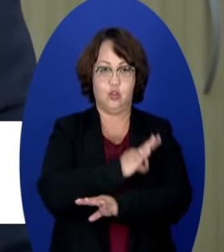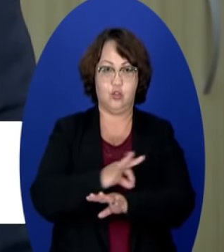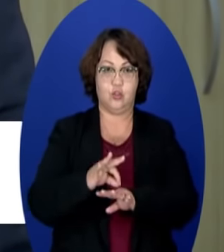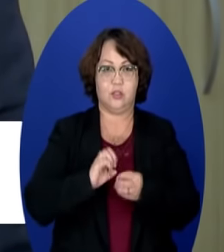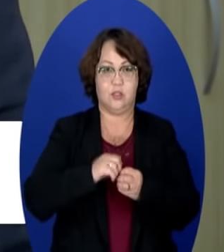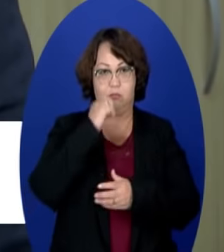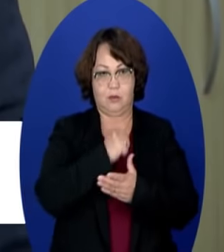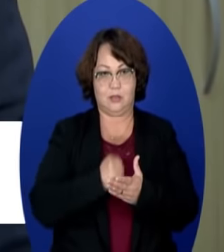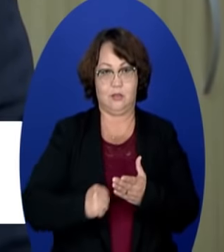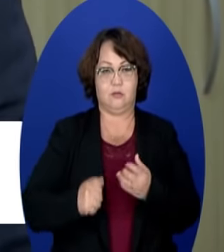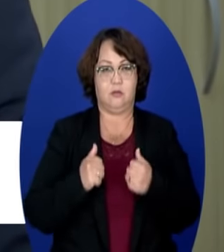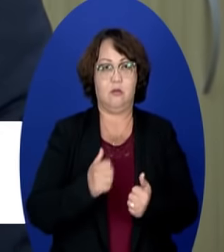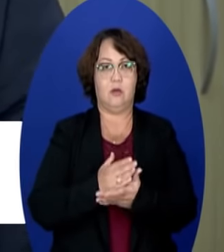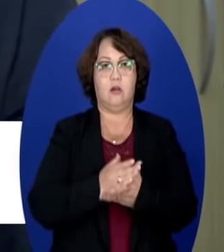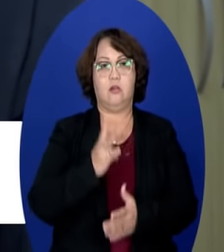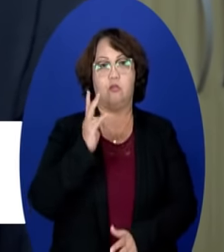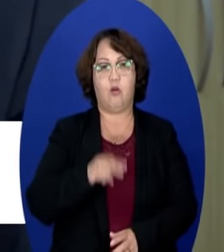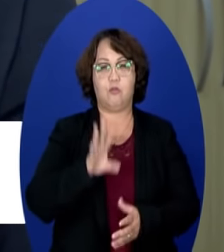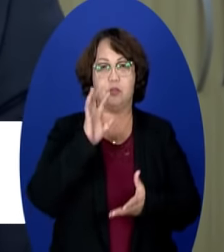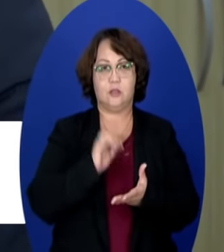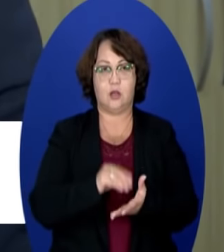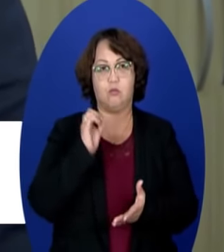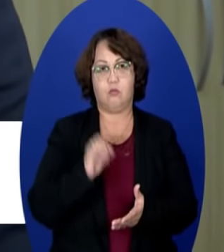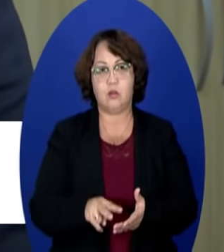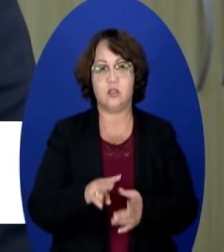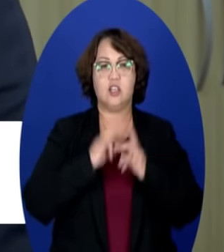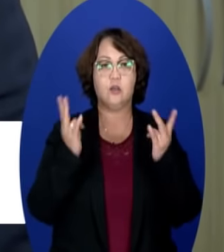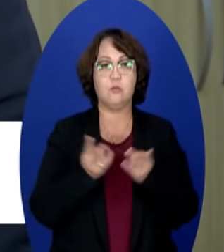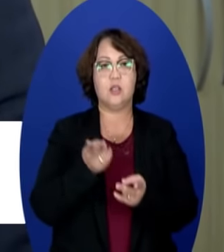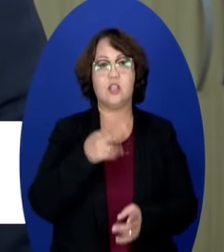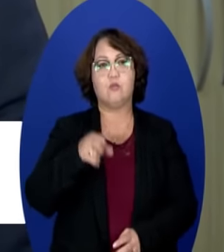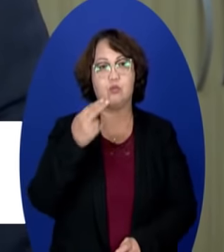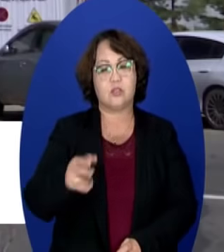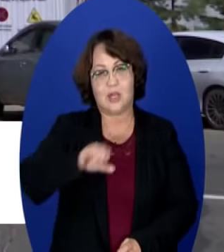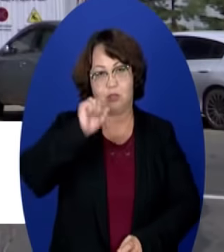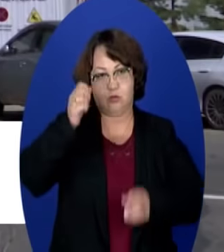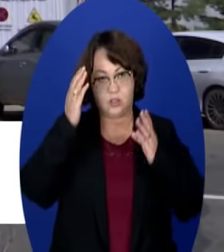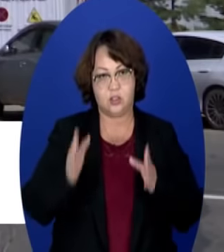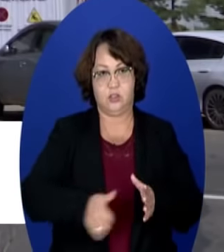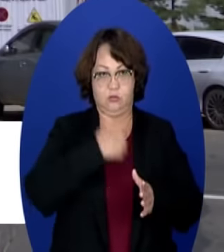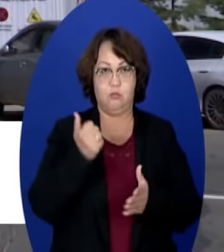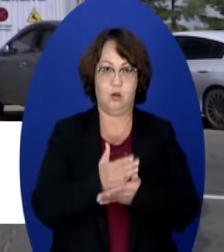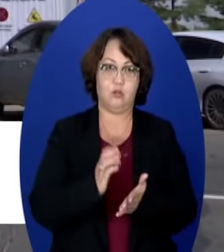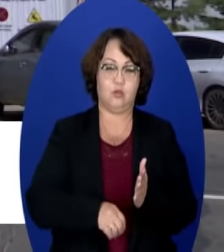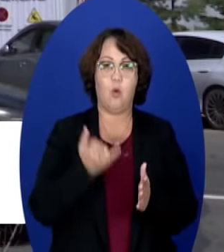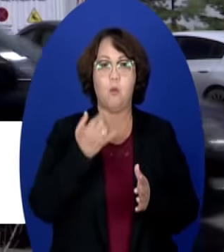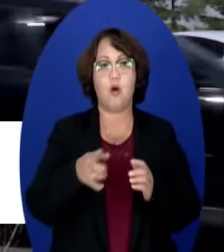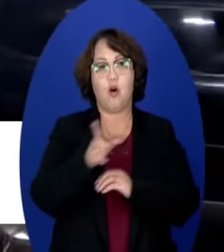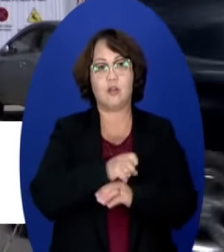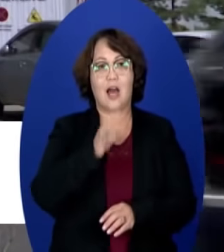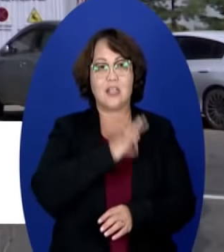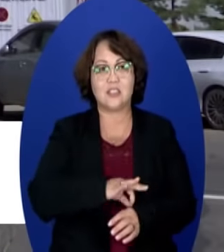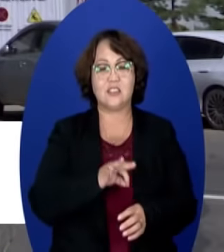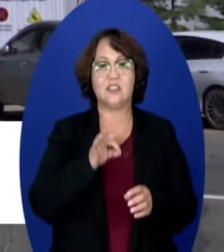хянан баталдаг баг. Норм стандарт бол ерөнхийдөө нийгмийн дэд бүтцийг бүрэн шийдсэн байх хэвээр. Нийслэл хотод ашиглалтын шаардлага